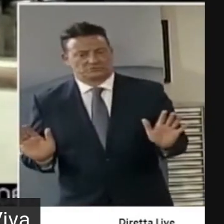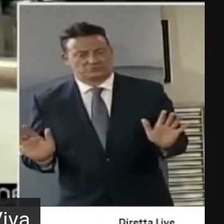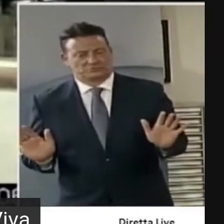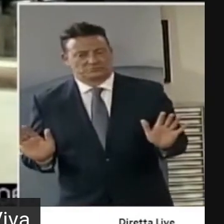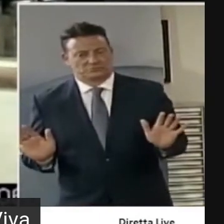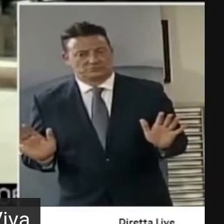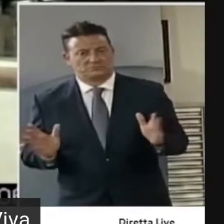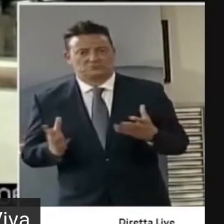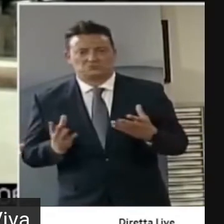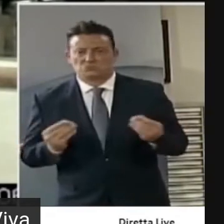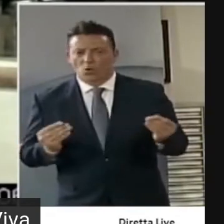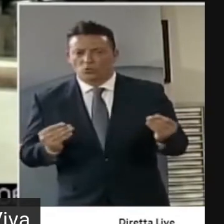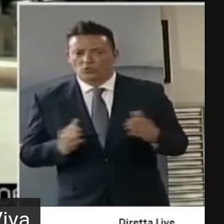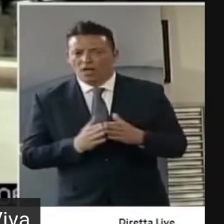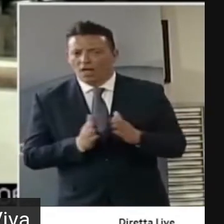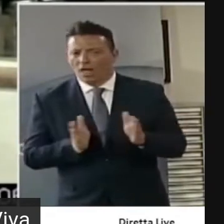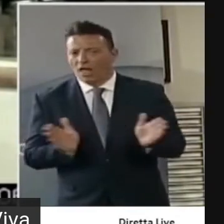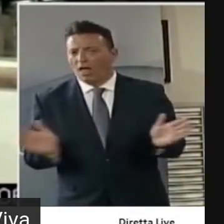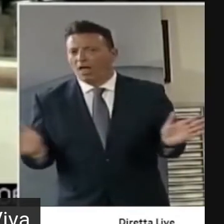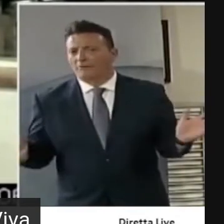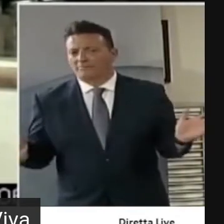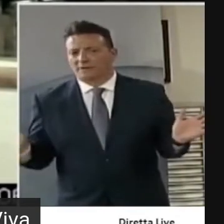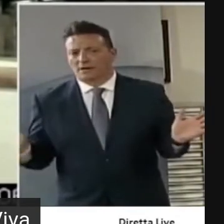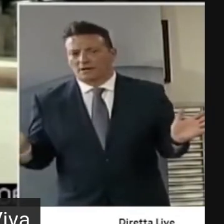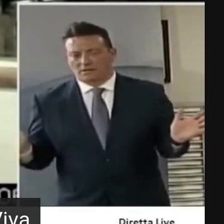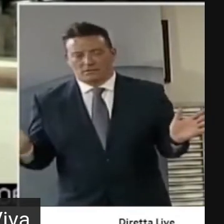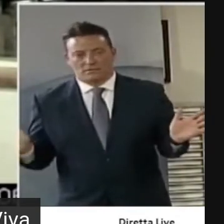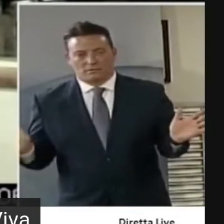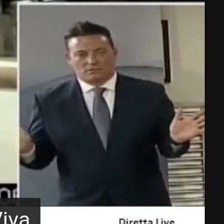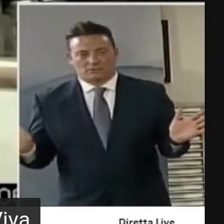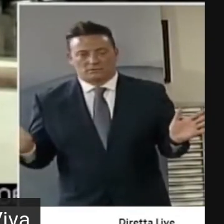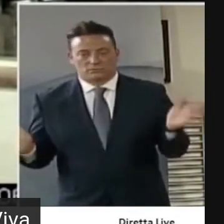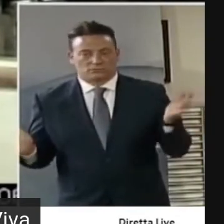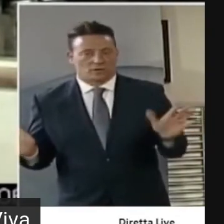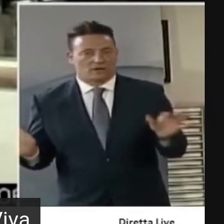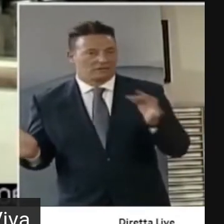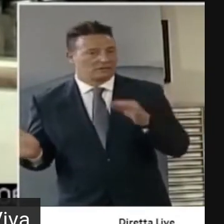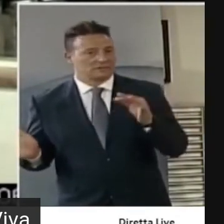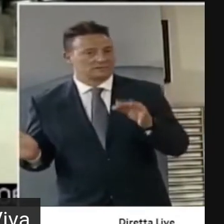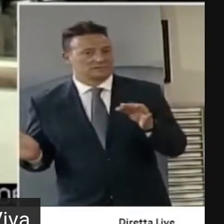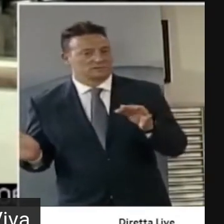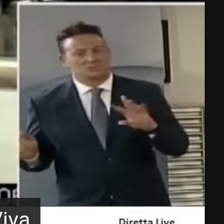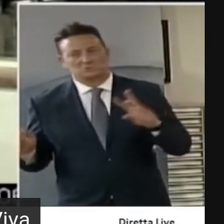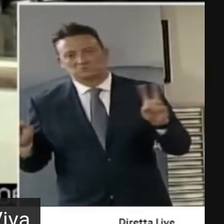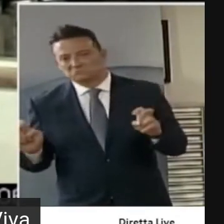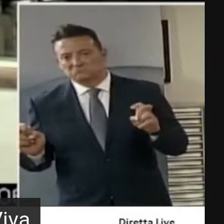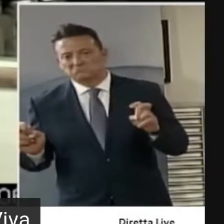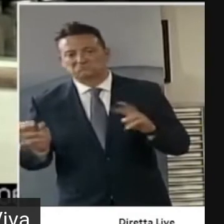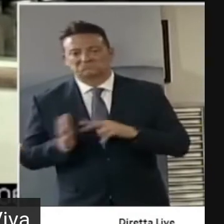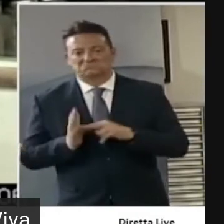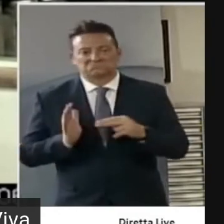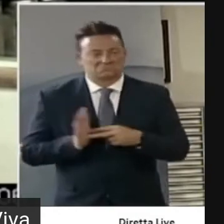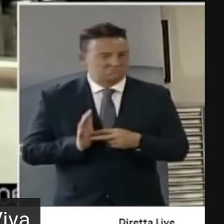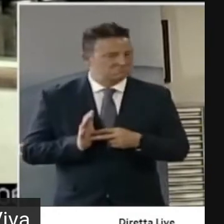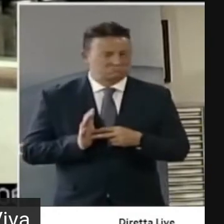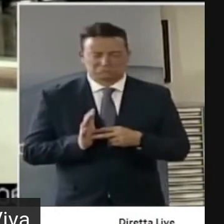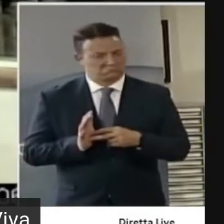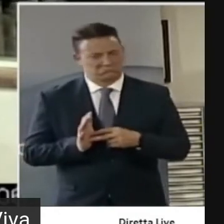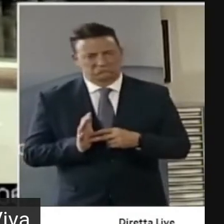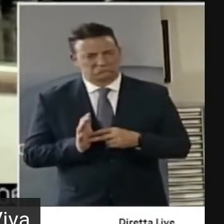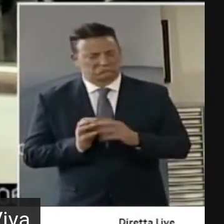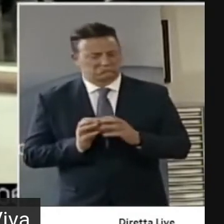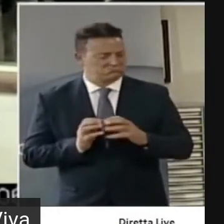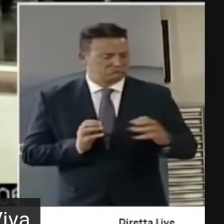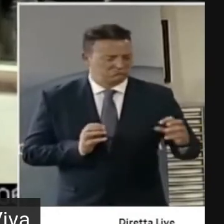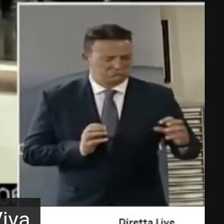diciamo molto ampia come così come descritta, non entra nel merito dei tecnicismi che sono tutte